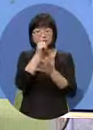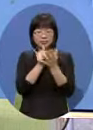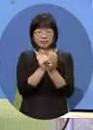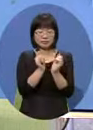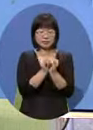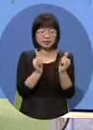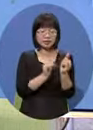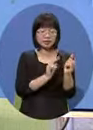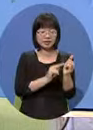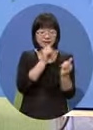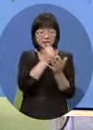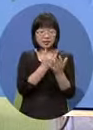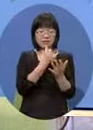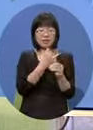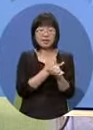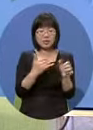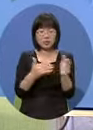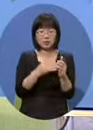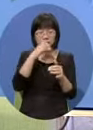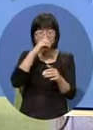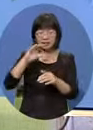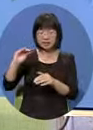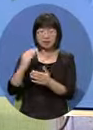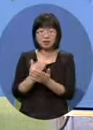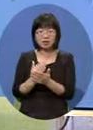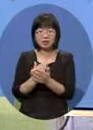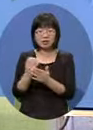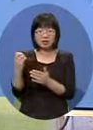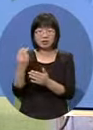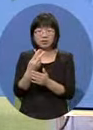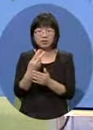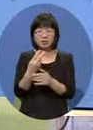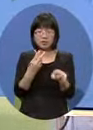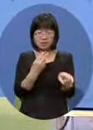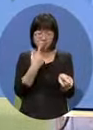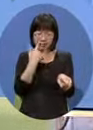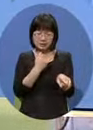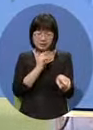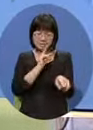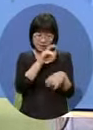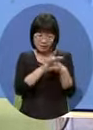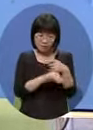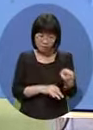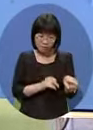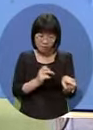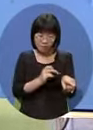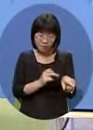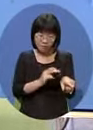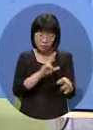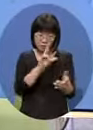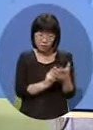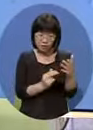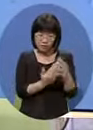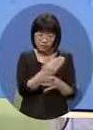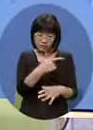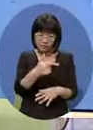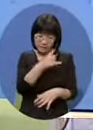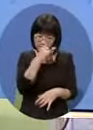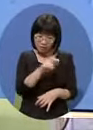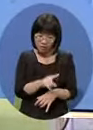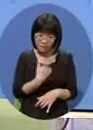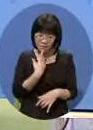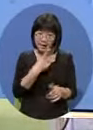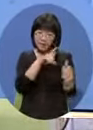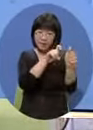범죄자들이 범죄만 하고 그냥 가는 게 아니라 꼭 가면서 아빠, 엄마한테 얘기하면 너 큰일 난다 라든가 신고하면 뭐 또 어떻게 한다든가